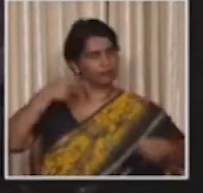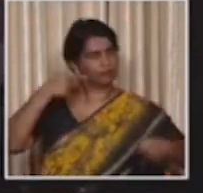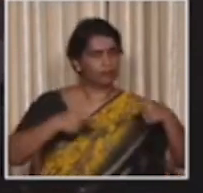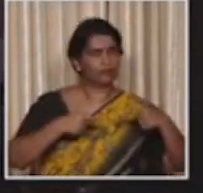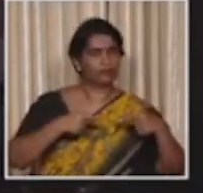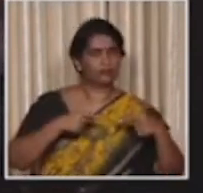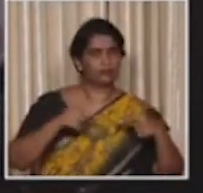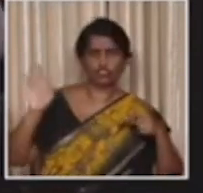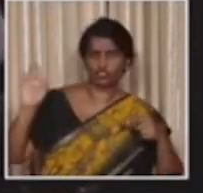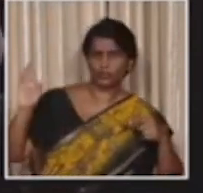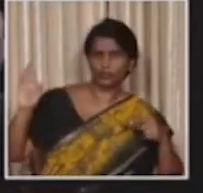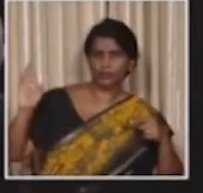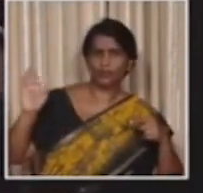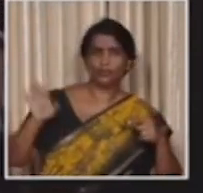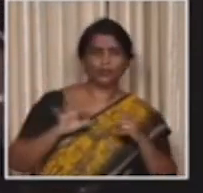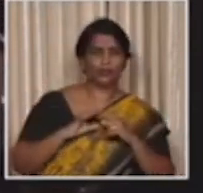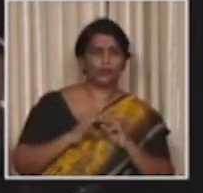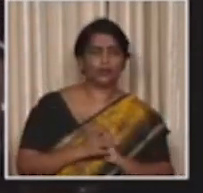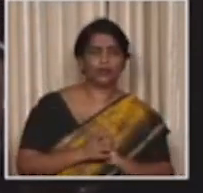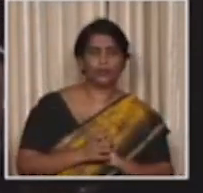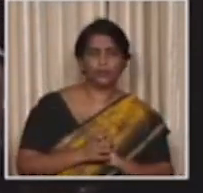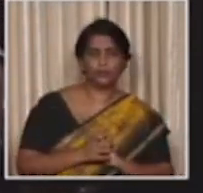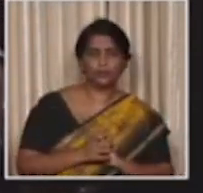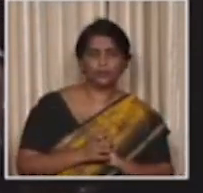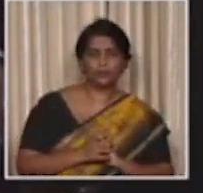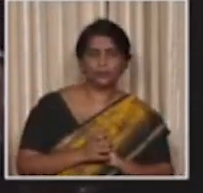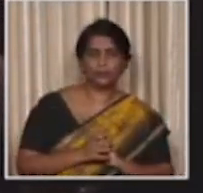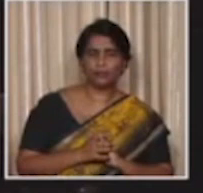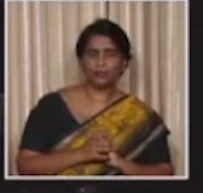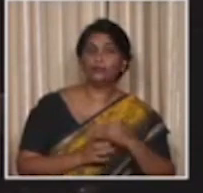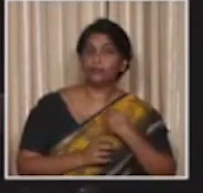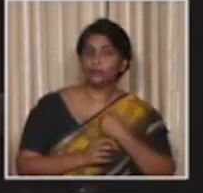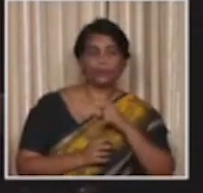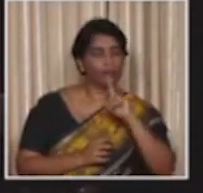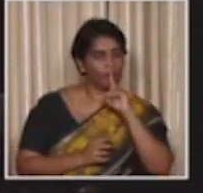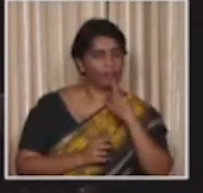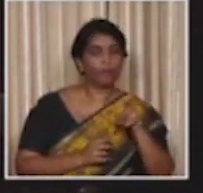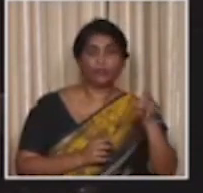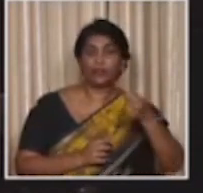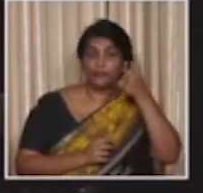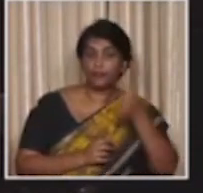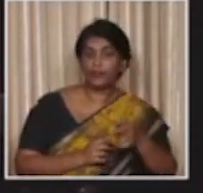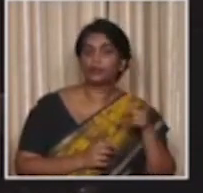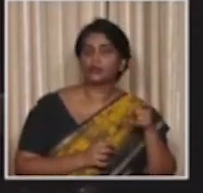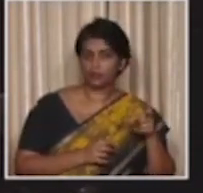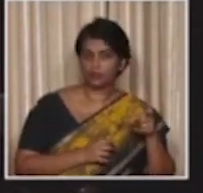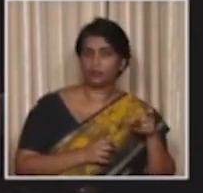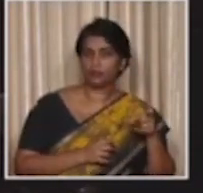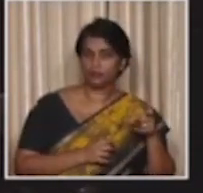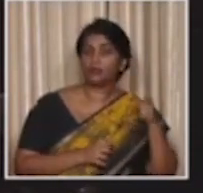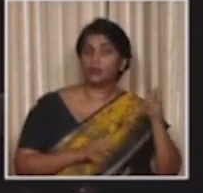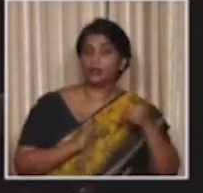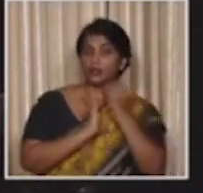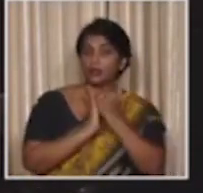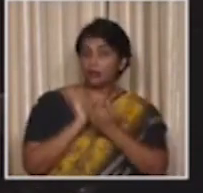පවත්වාගෙන බල විනාඩි දෙන්න. මම කියන්නේ මේ වැදගත් වෙන්නේ ගරු කතානායකතුමා, මේ